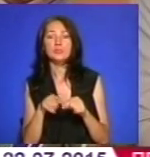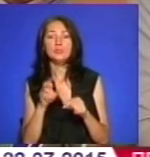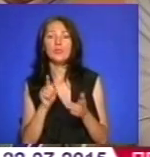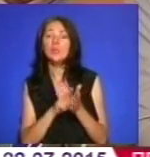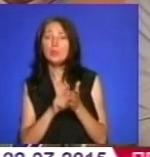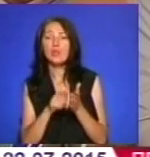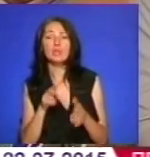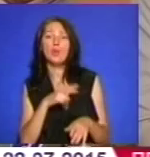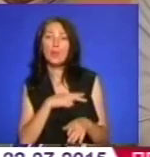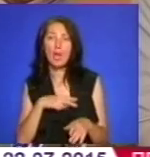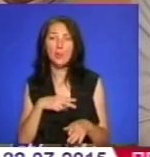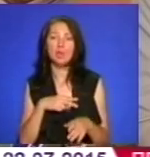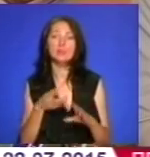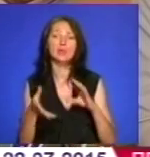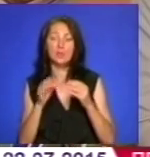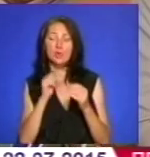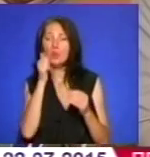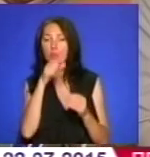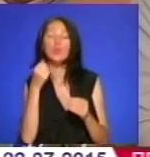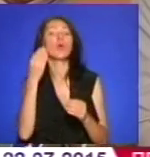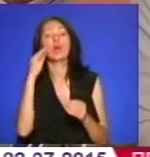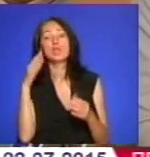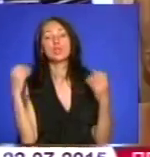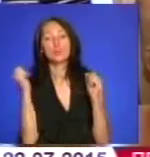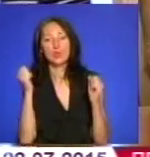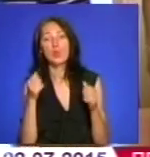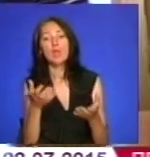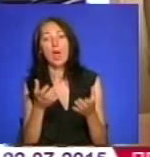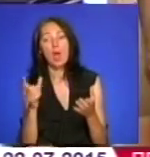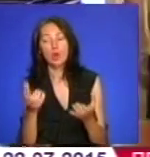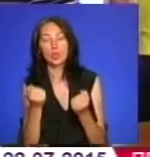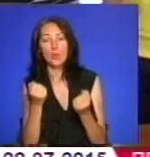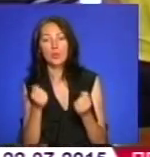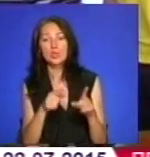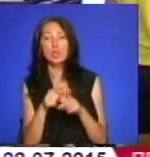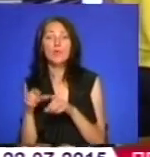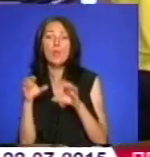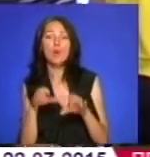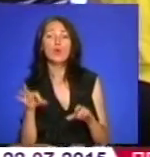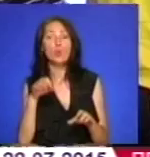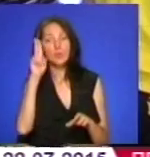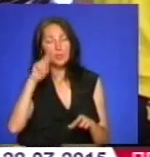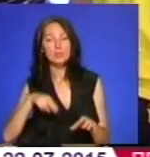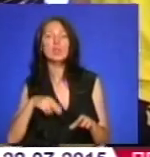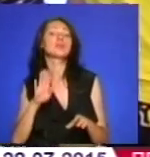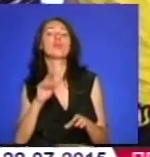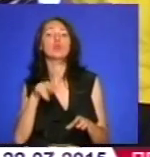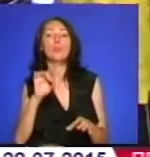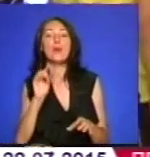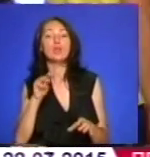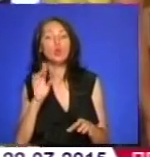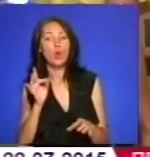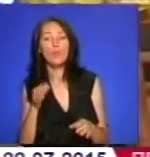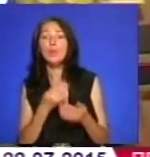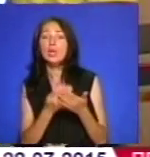стипендії, премії за підсумками року, кращі спортсмени теж отримують. За словами голови облдержадміністрації, Віктор Петров – приклад для